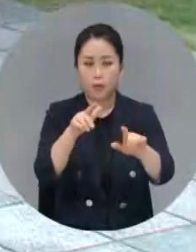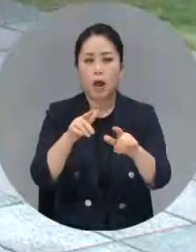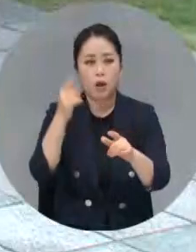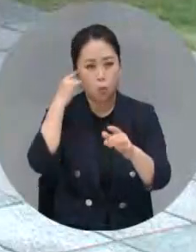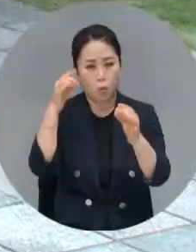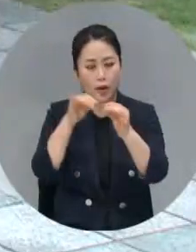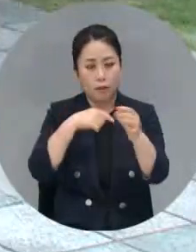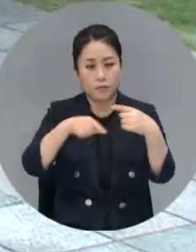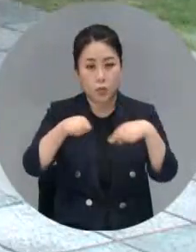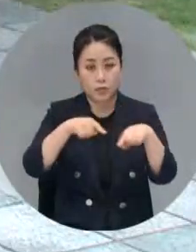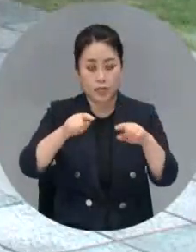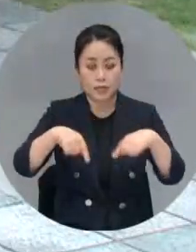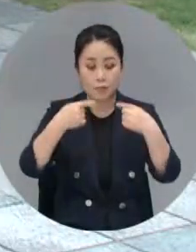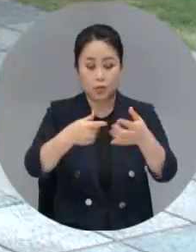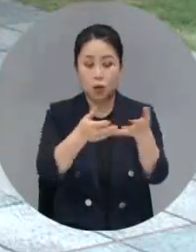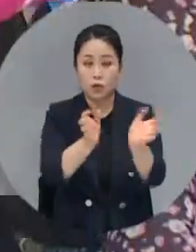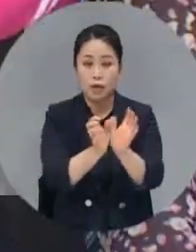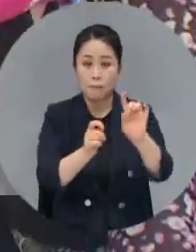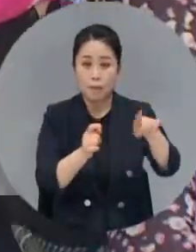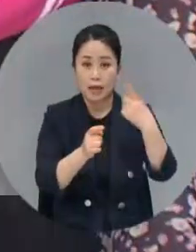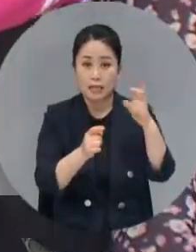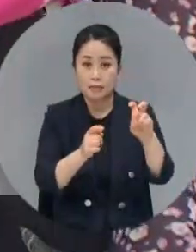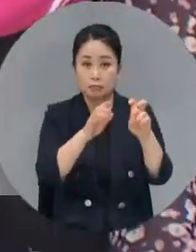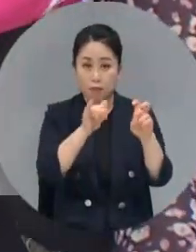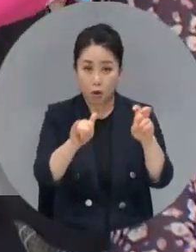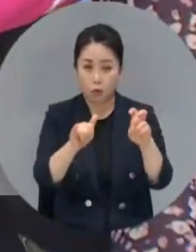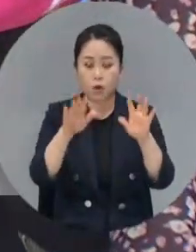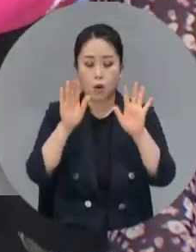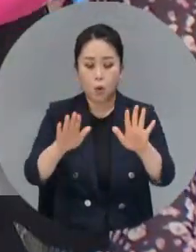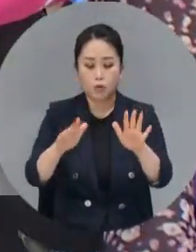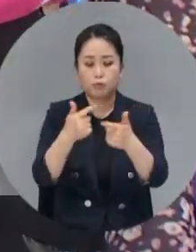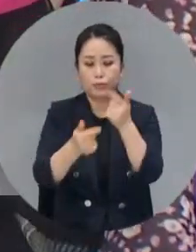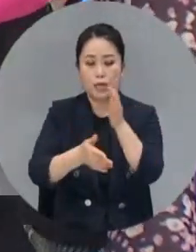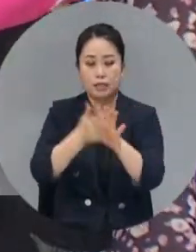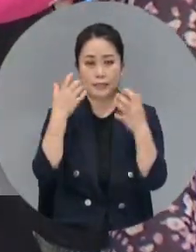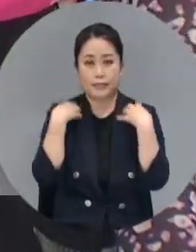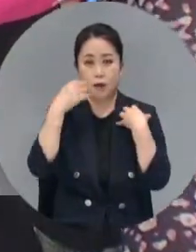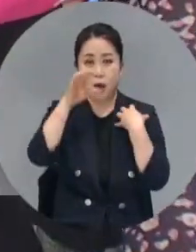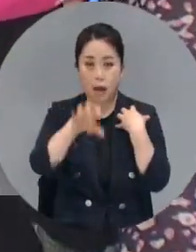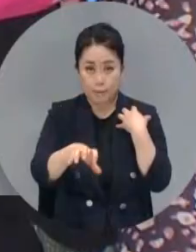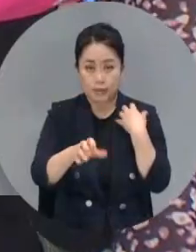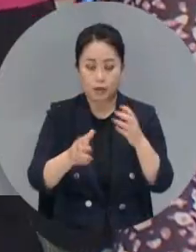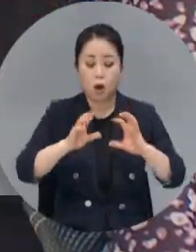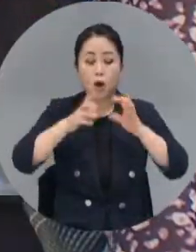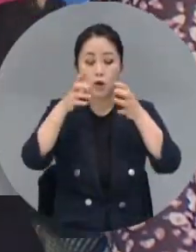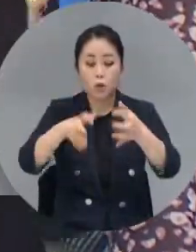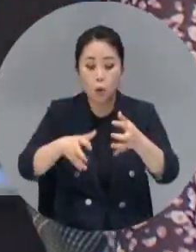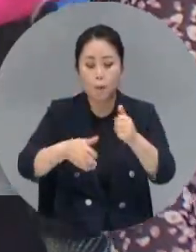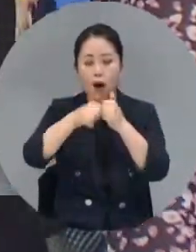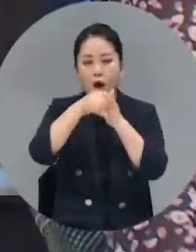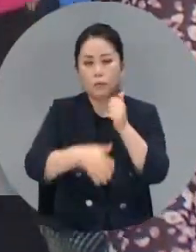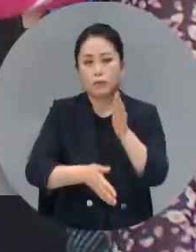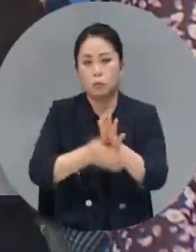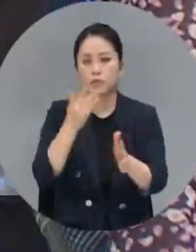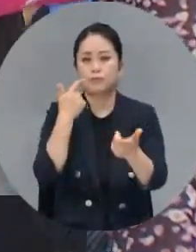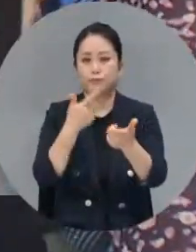생활공감정책참여단 120여 명은 오늘 오후 부산시청 앞에서 글로벌 허브도시 부산을 지지하는 행사를